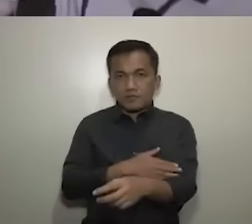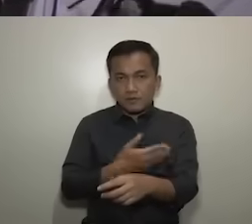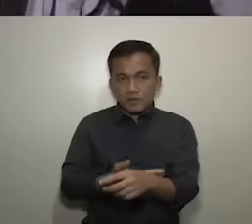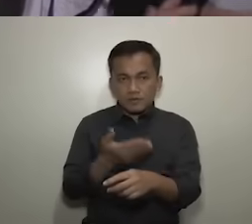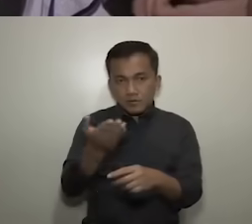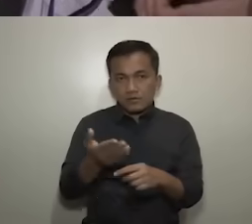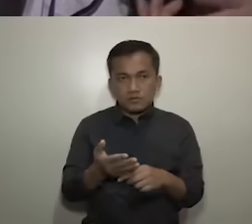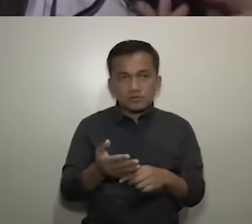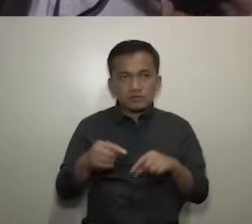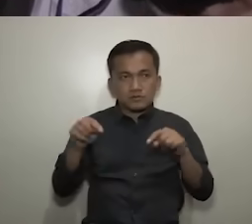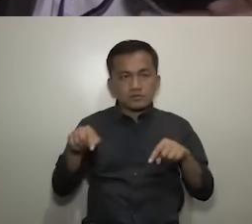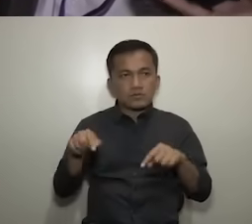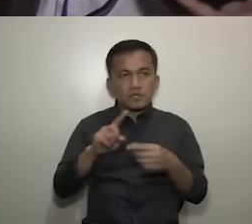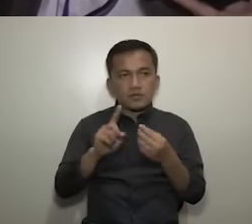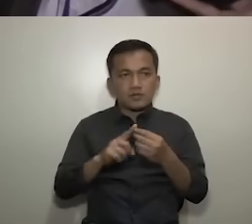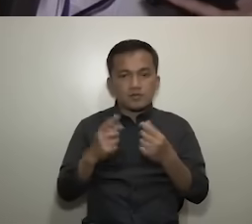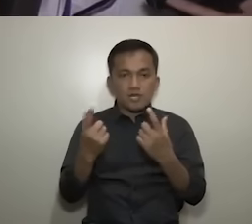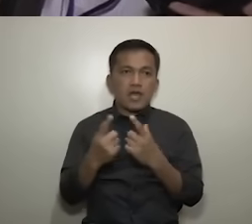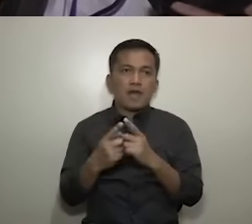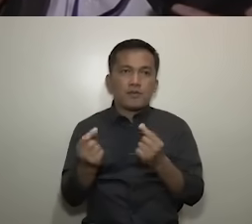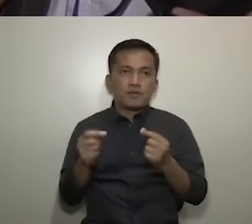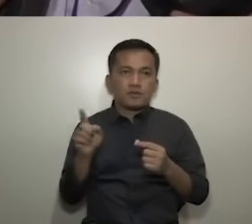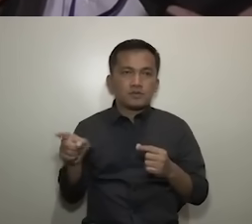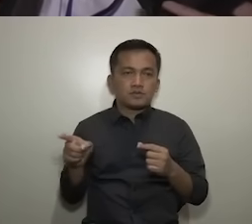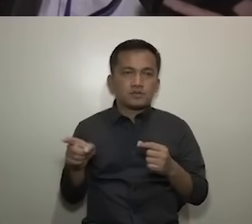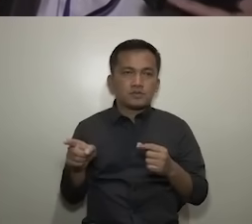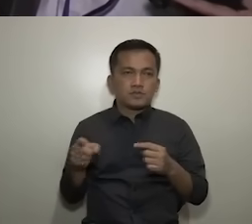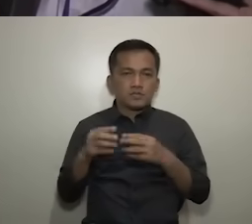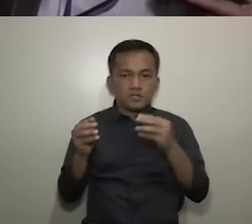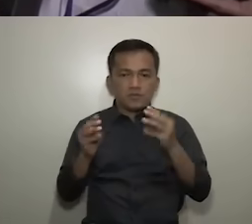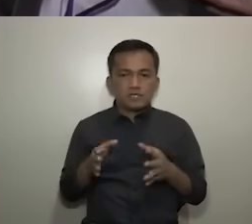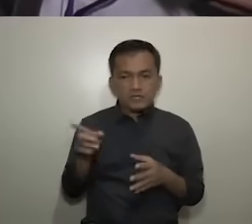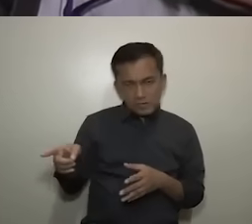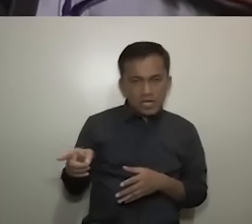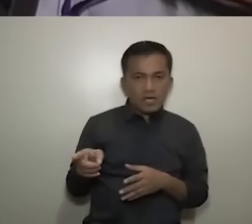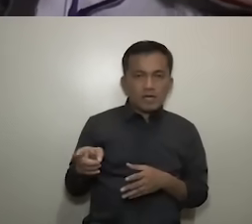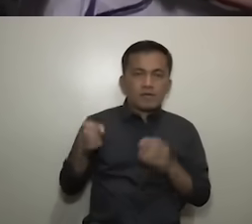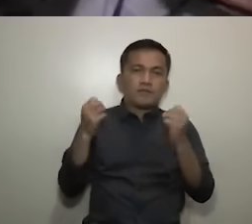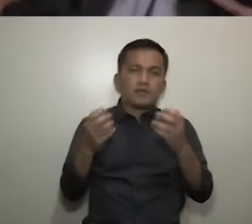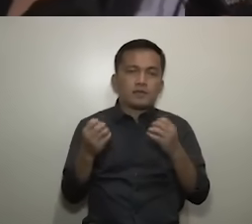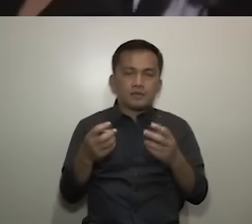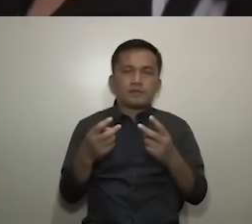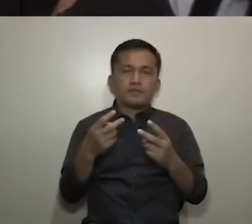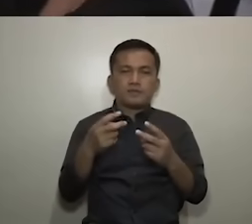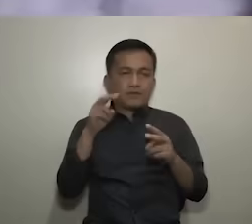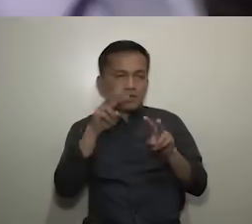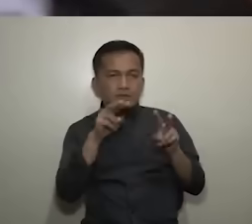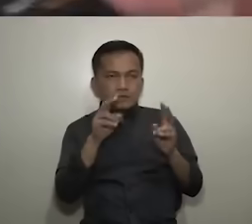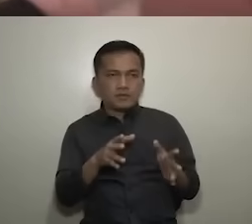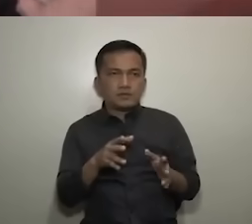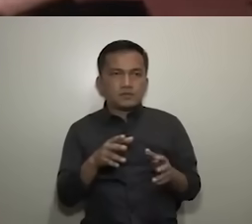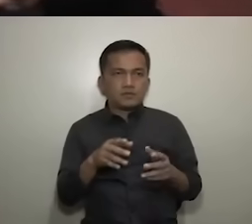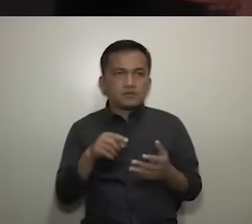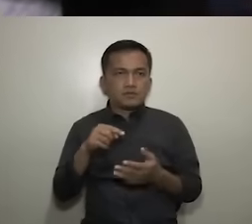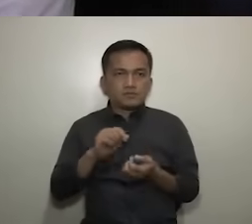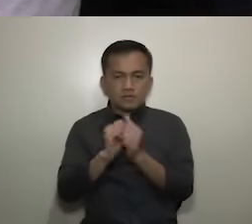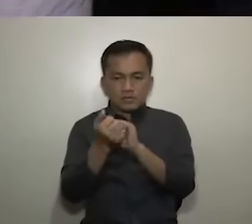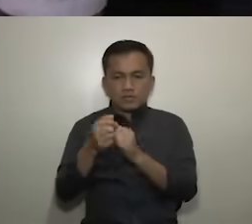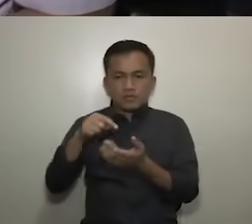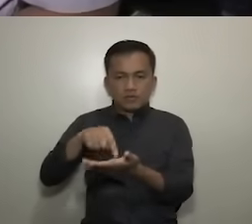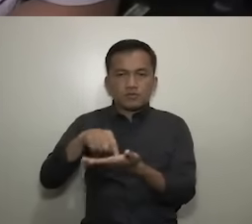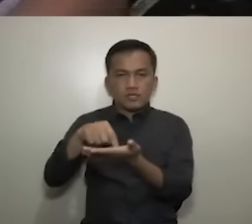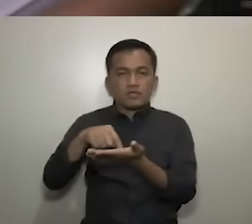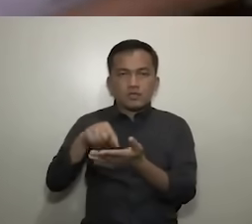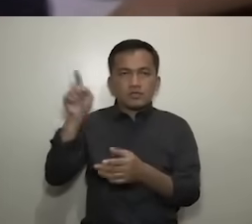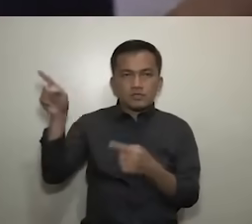kanya. At saka yung tungkol dyan sa hapon na yan, siya po yung manager ko po. At marami makakapag-witness doon. Naging model po ako doon